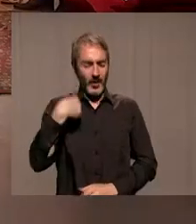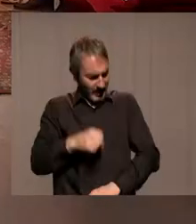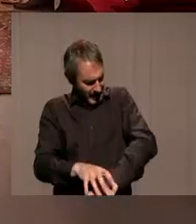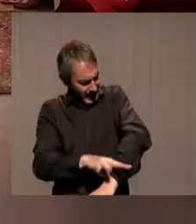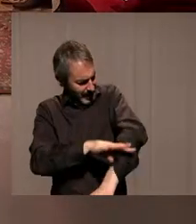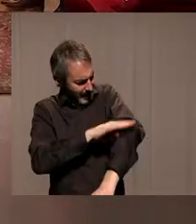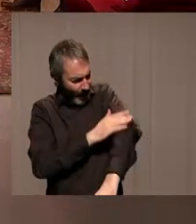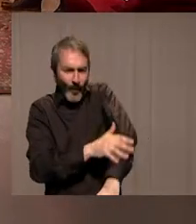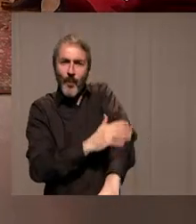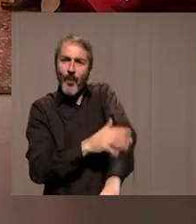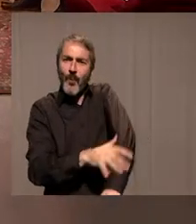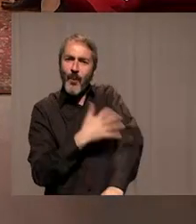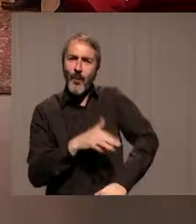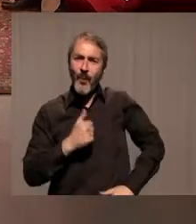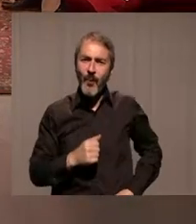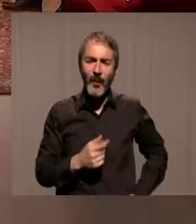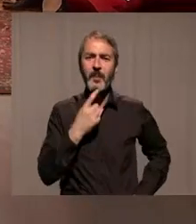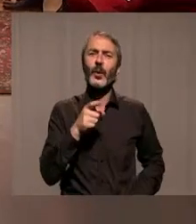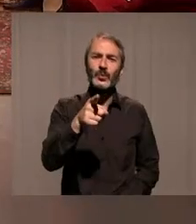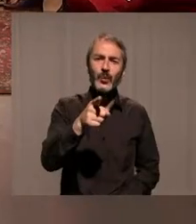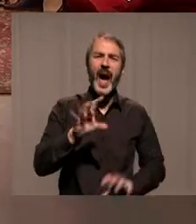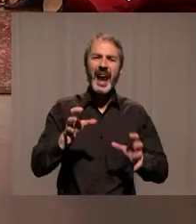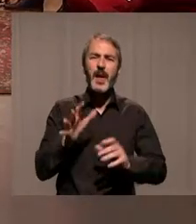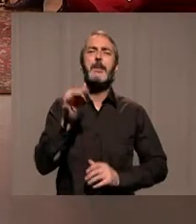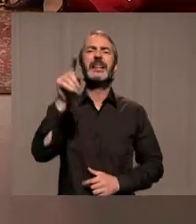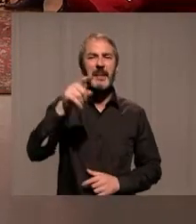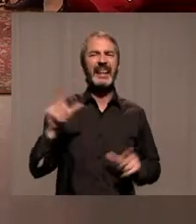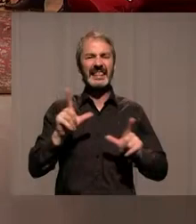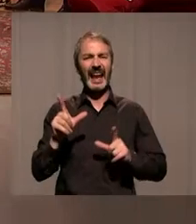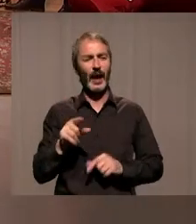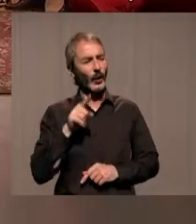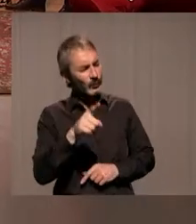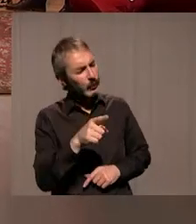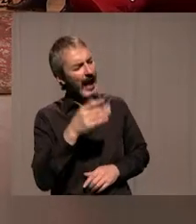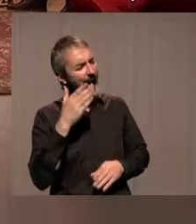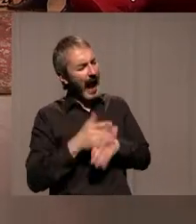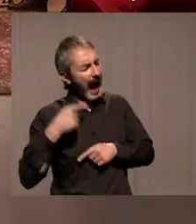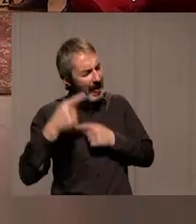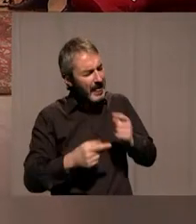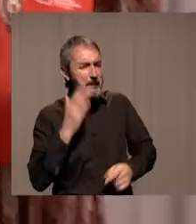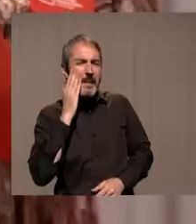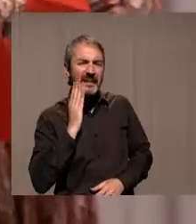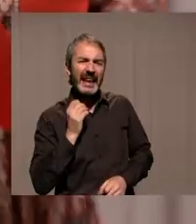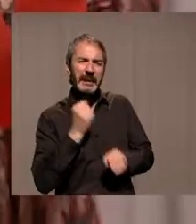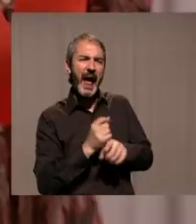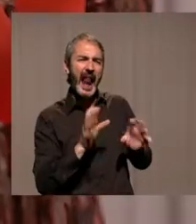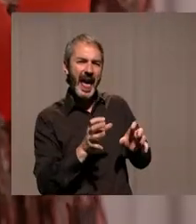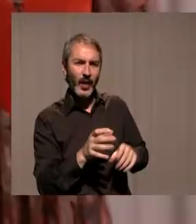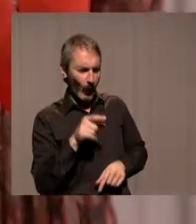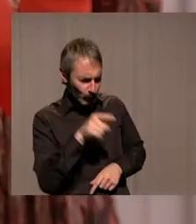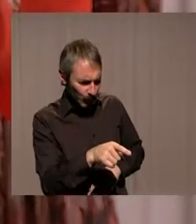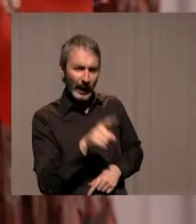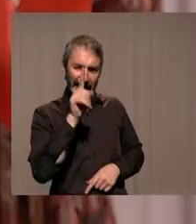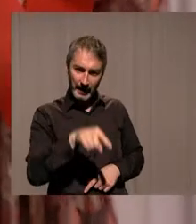banda de fer ràdio, per què no fas tele, també? Per què no fas actes? A banda actes? De fer les 30 hores aquestes que fas al matí, jo de tu, és